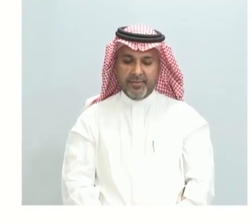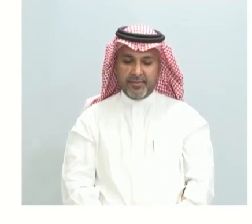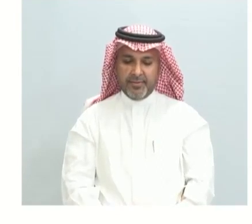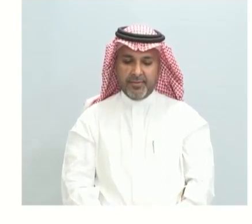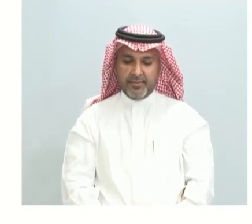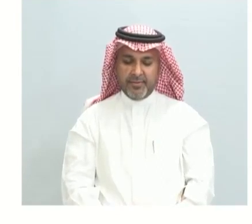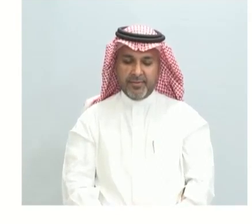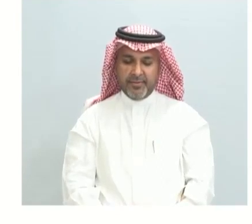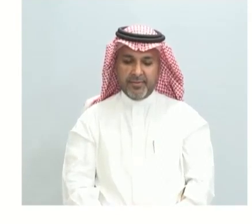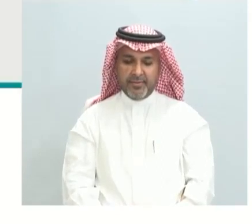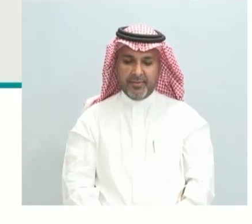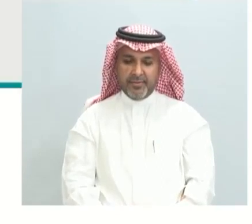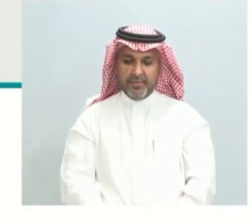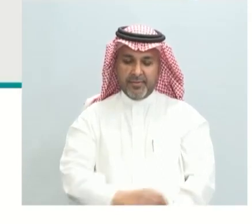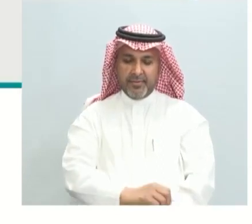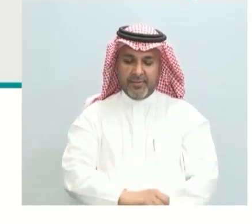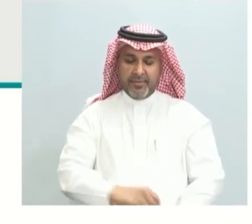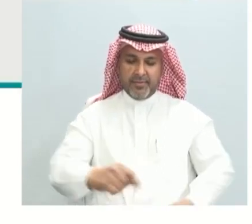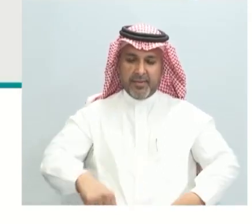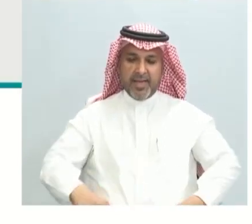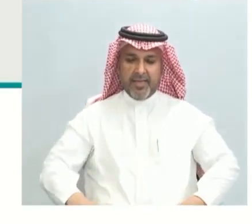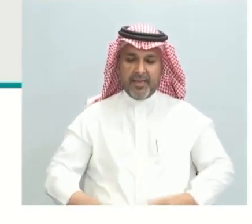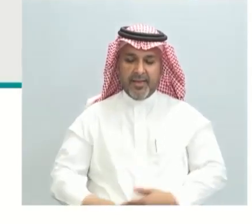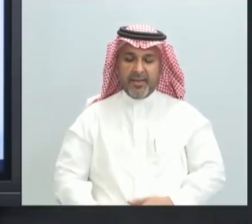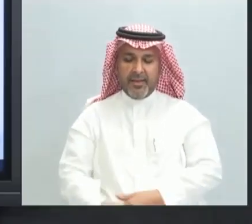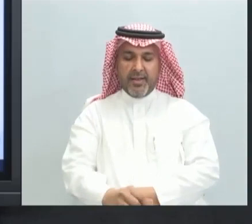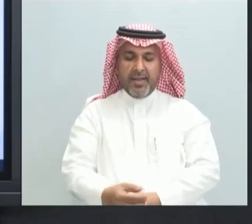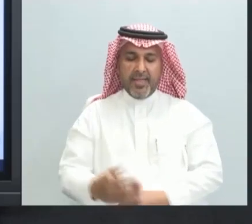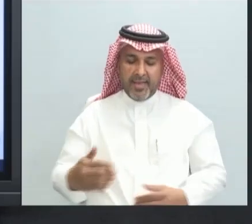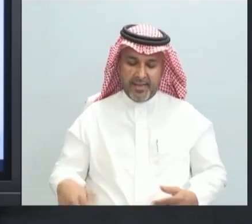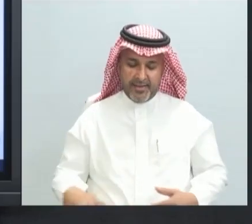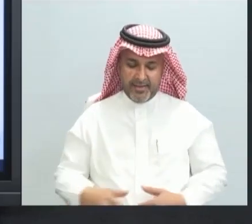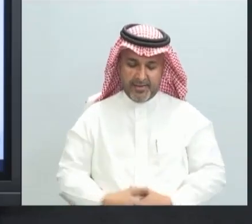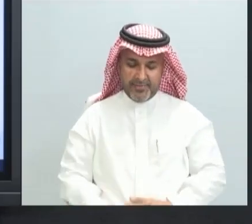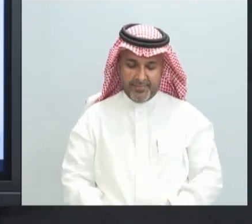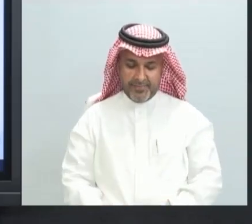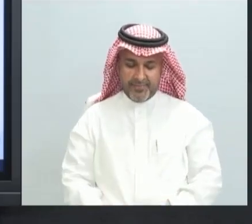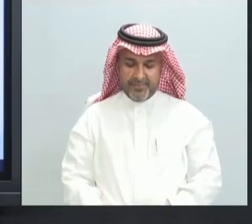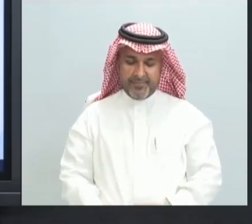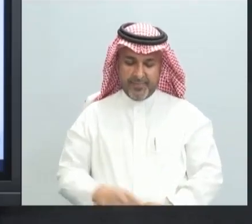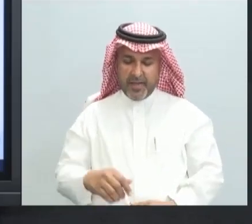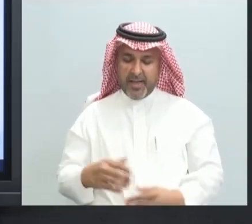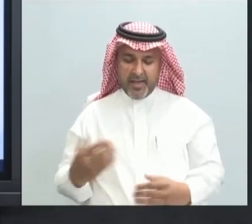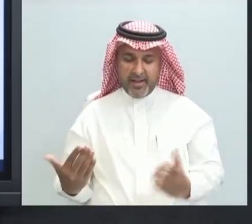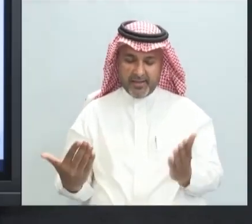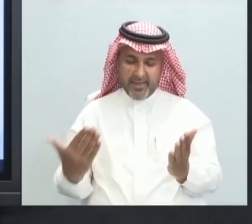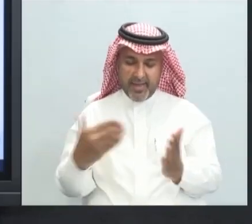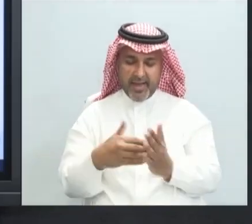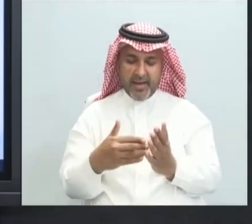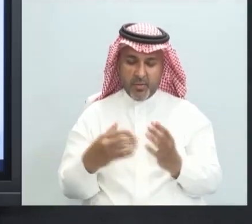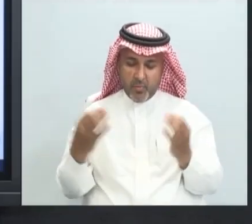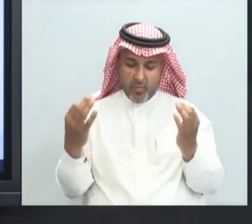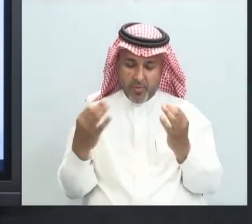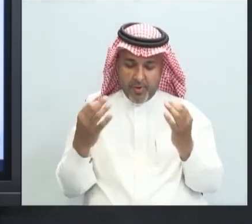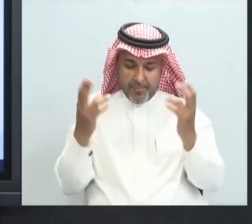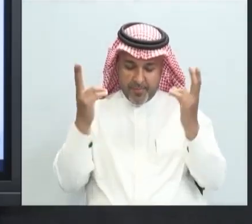قانون جيب التمام بذلك ايها الاخوه الكرام والاخوات يعني نكون وصلنا الى نهايه المطاف في درسنا لهذا اليوم مهم